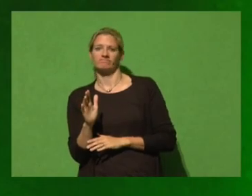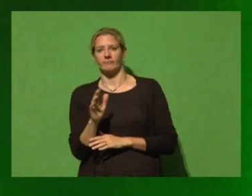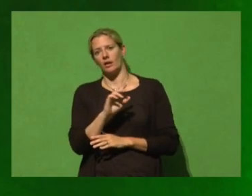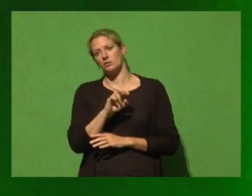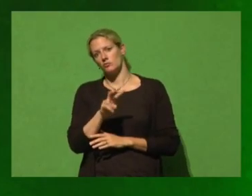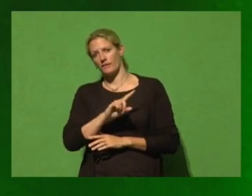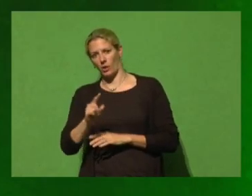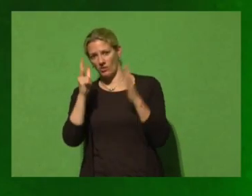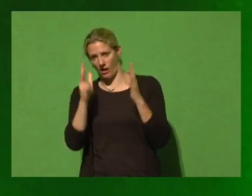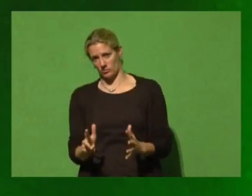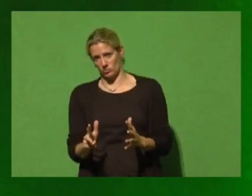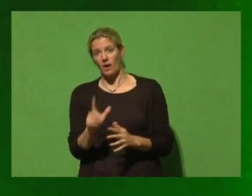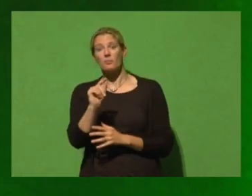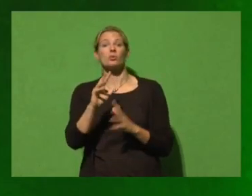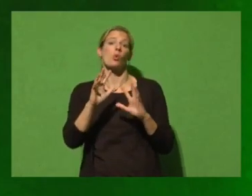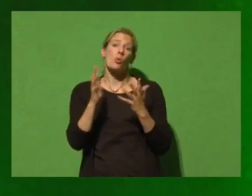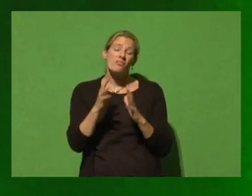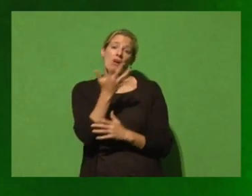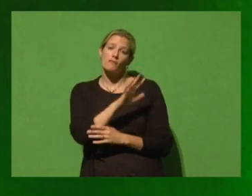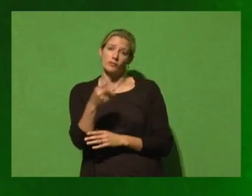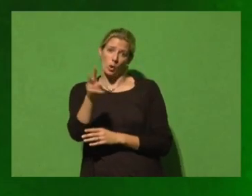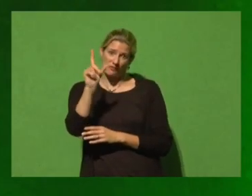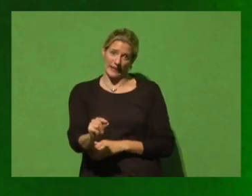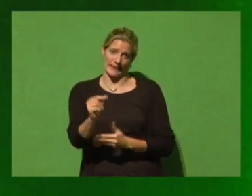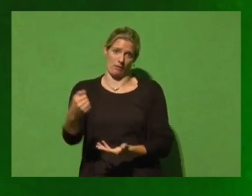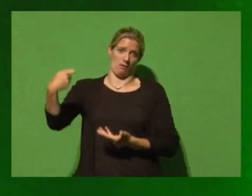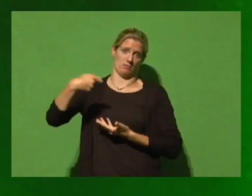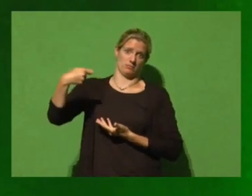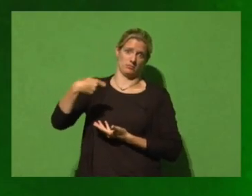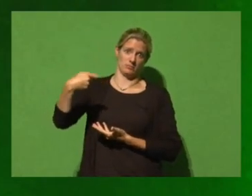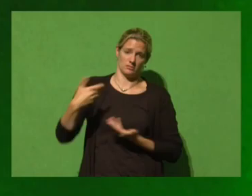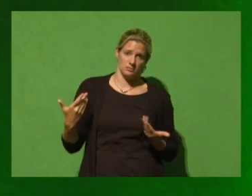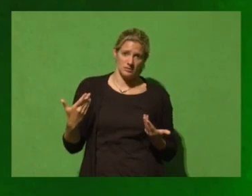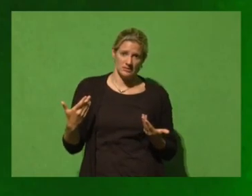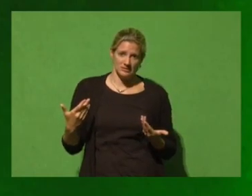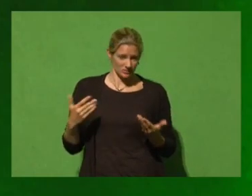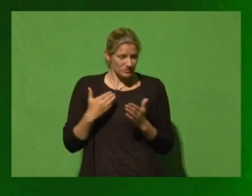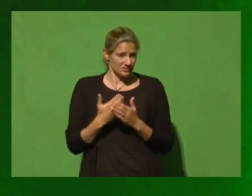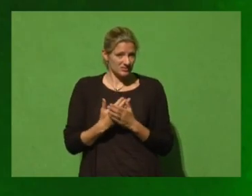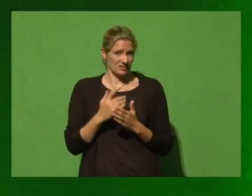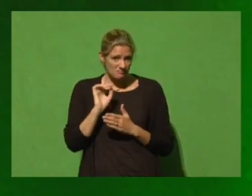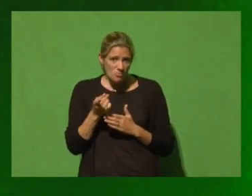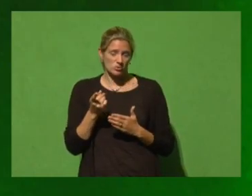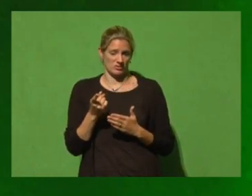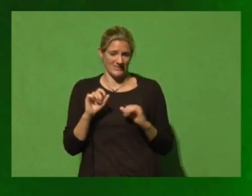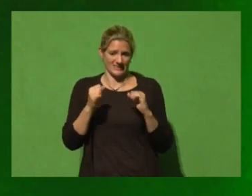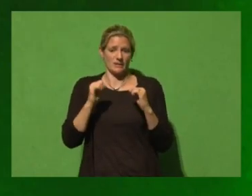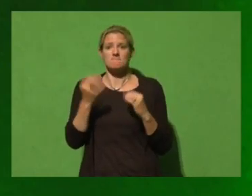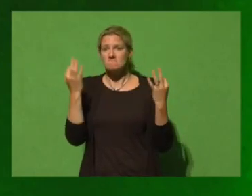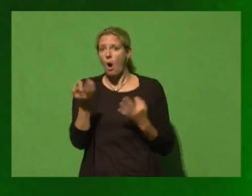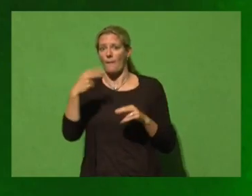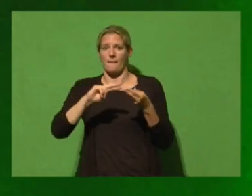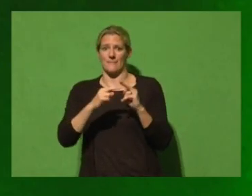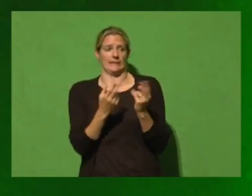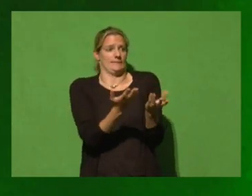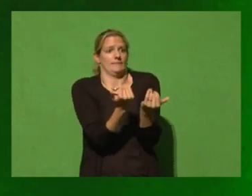was aber 5.000 Euro weniger heißt. Ja. Also heißt das auch, dass wir an das rangehen müssen. Wir brauchen A, wieder mehr Mitglieder. Das